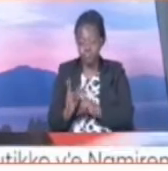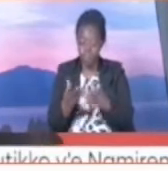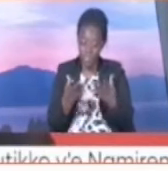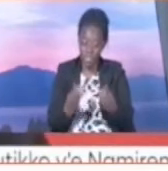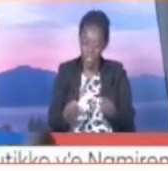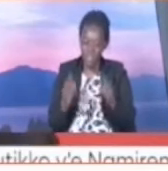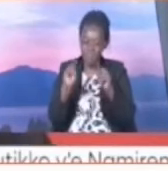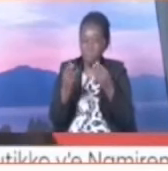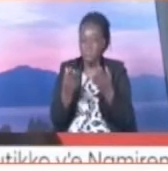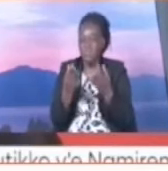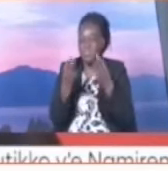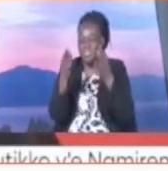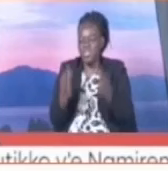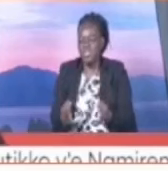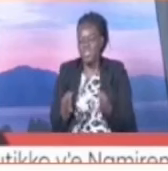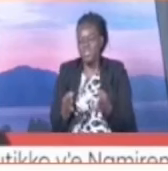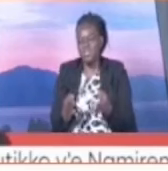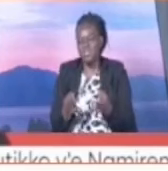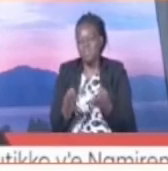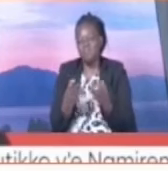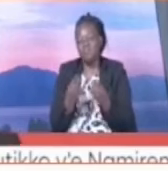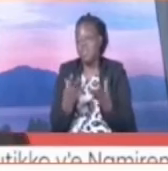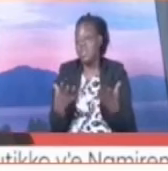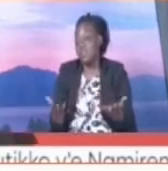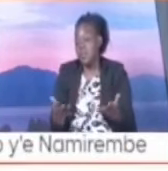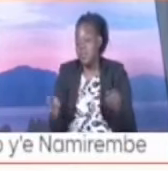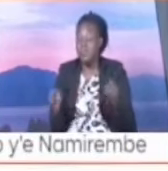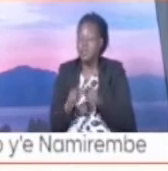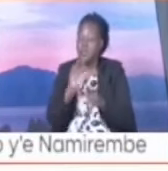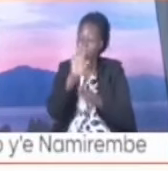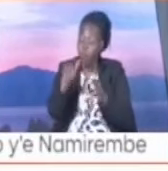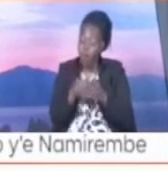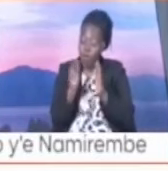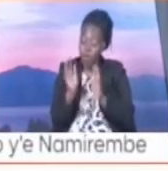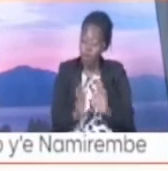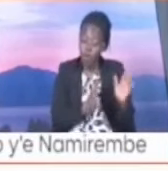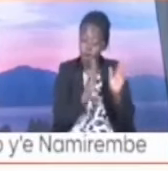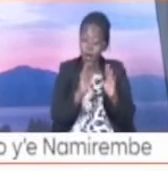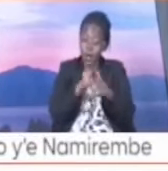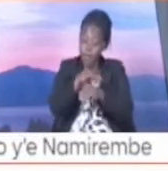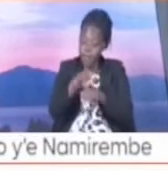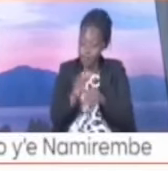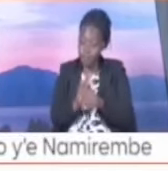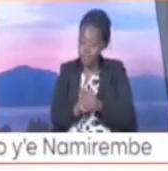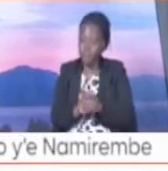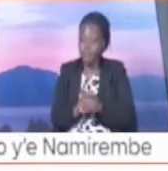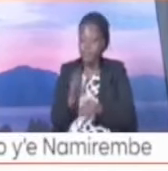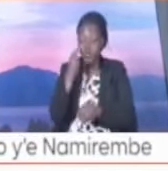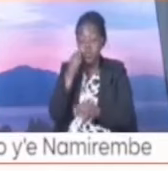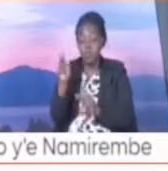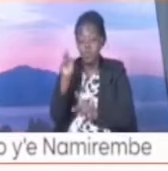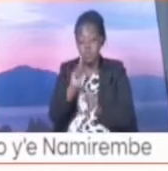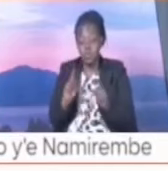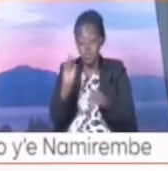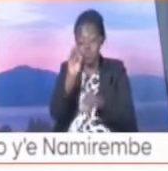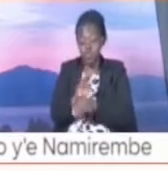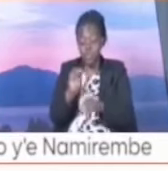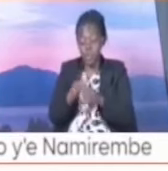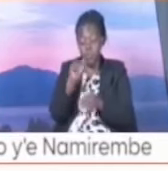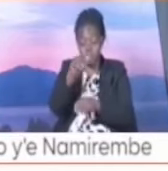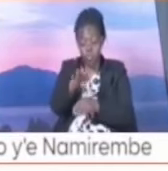obutajjana ntwala ya bintu, era enteekateeka zikoleddwa okulaba nga abantu abali mu kkanisa n'abali